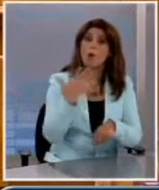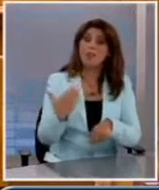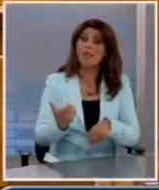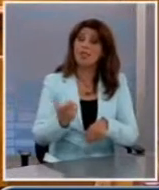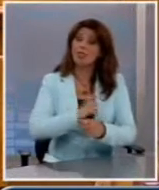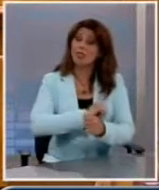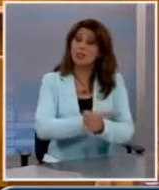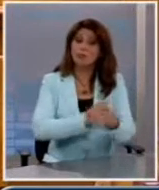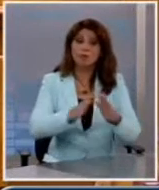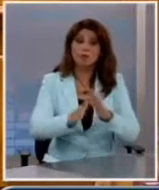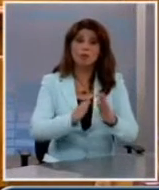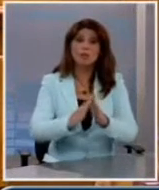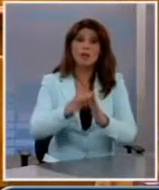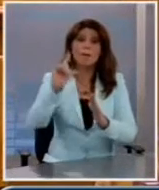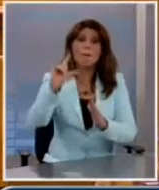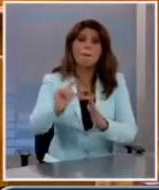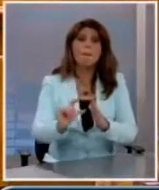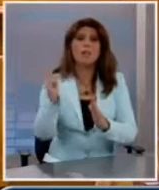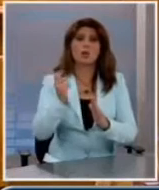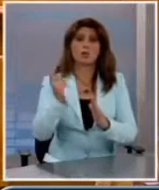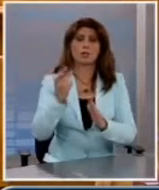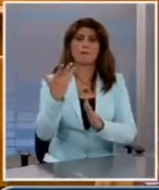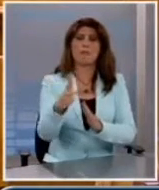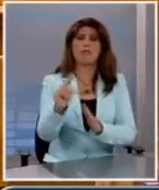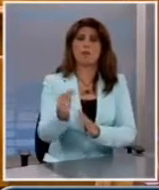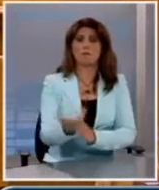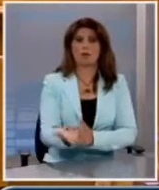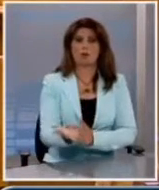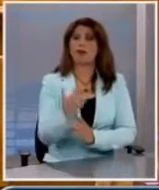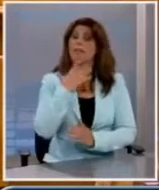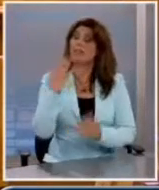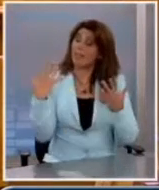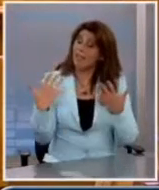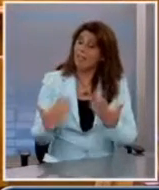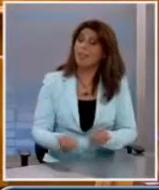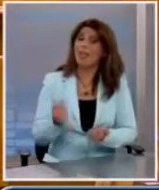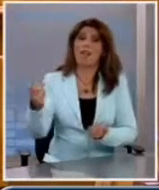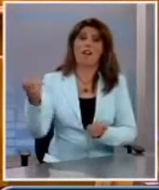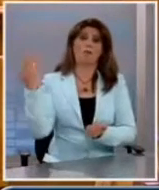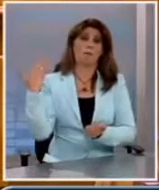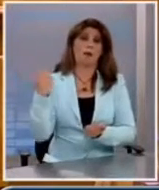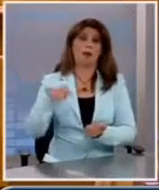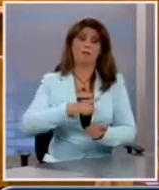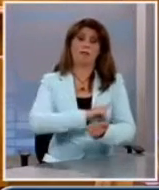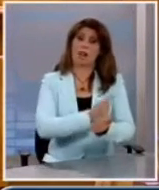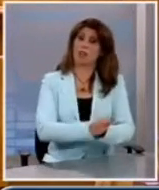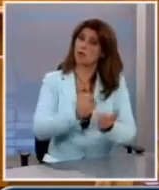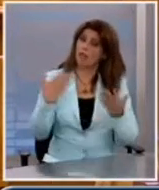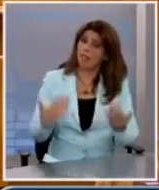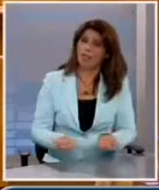συντάξεις των 500 ευρώ, γιατί το είχατε αυτό το δικαίωμα, είχατε αυτή τη